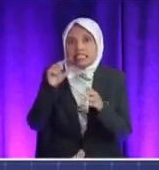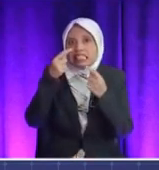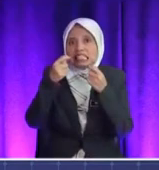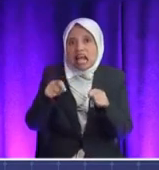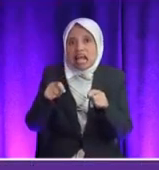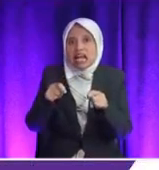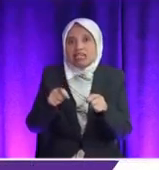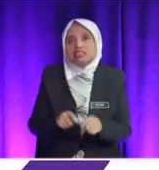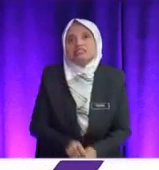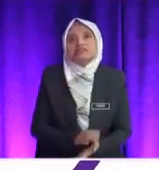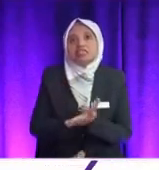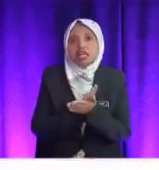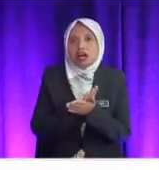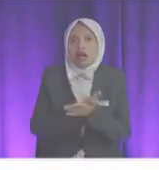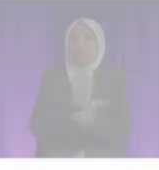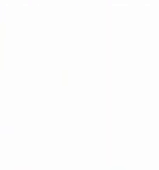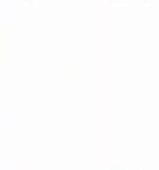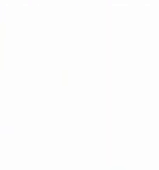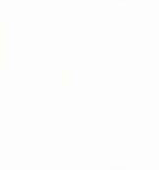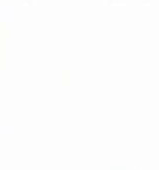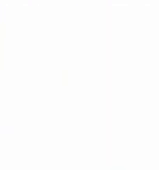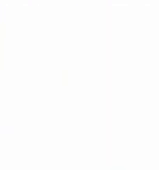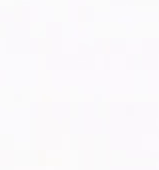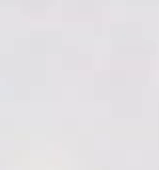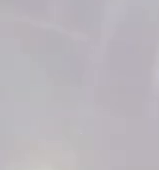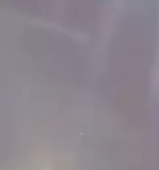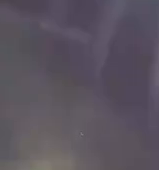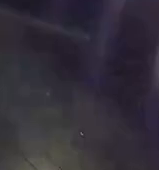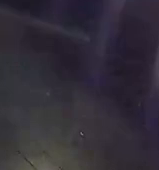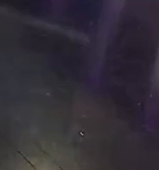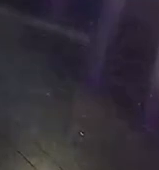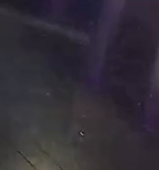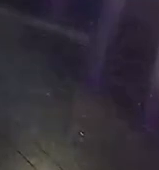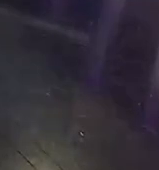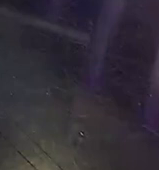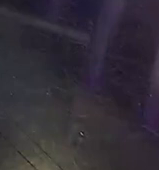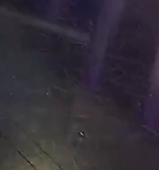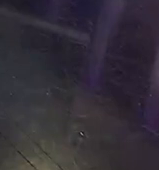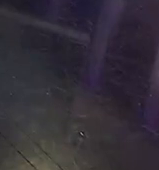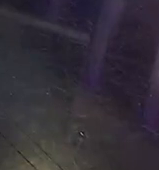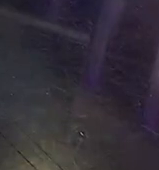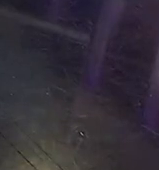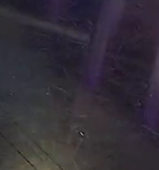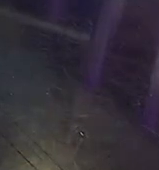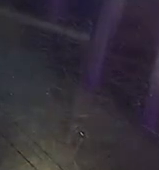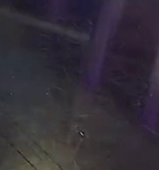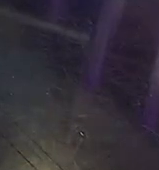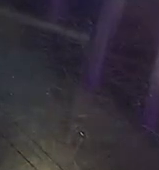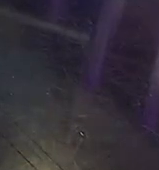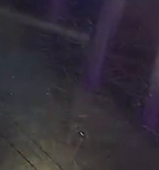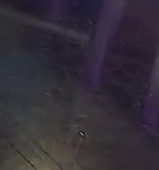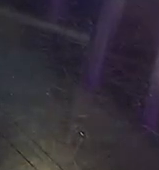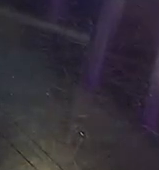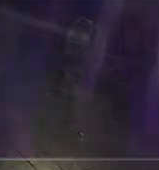nanti saya Tuhan kau Oh Bahagiaku itulah cairnya Shibuya baik